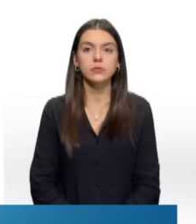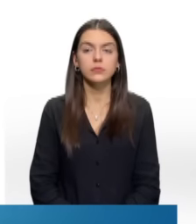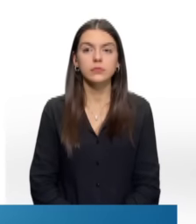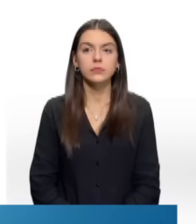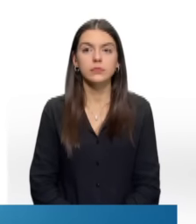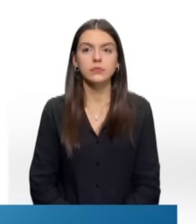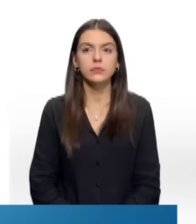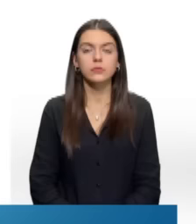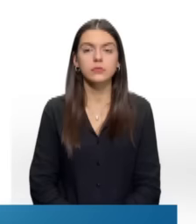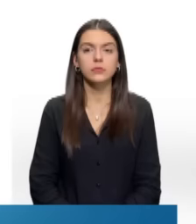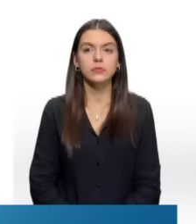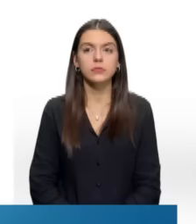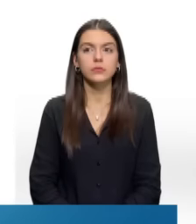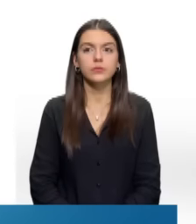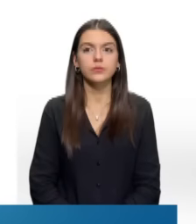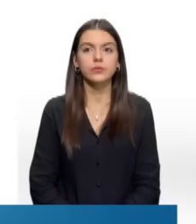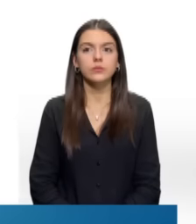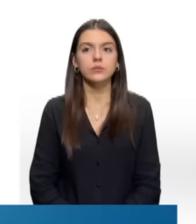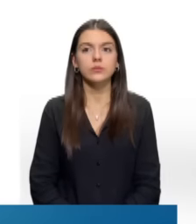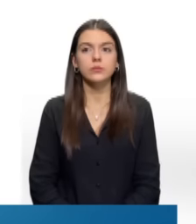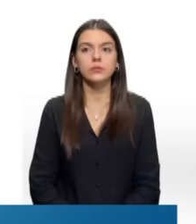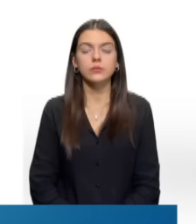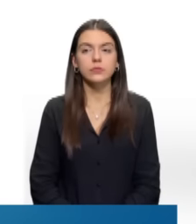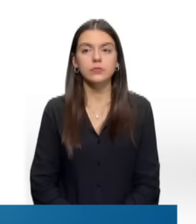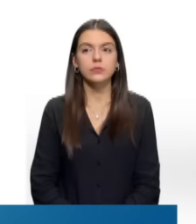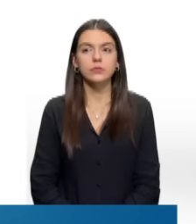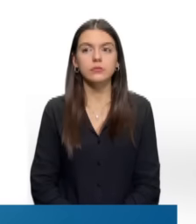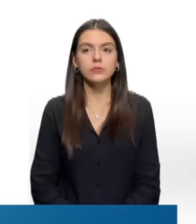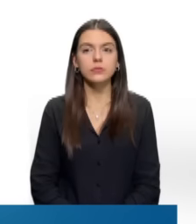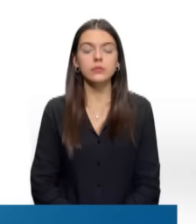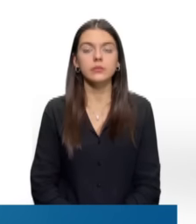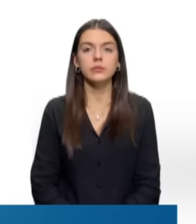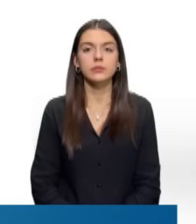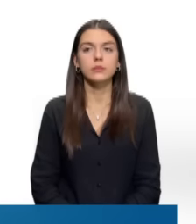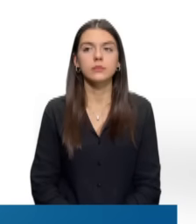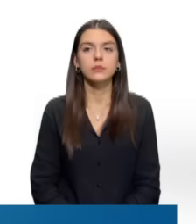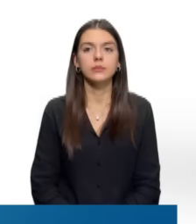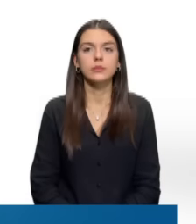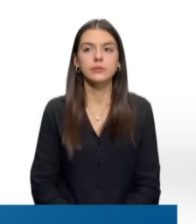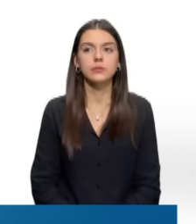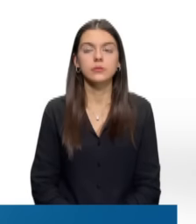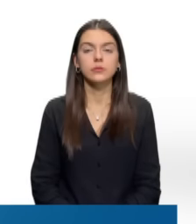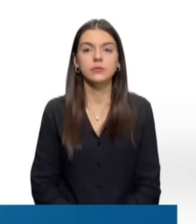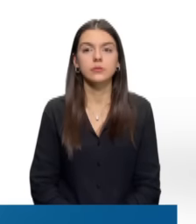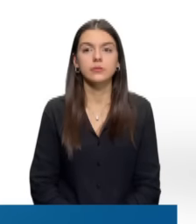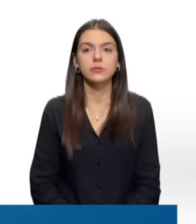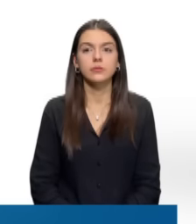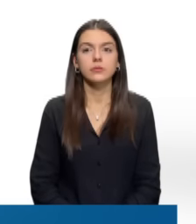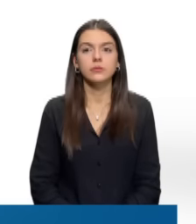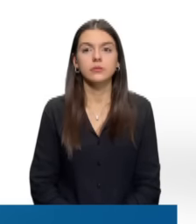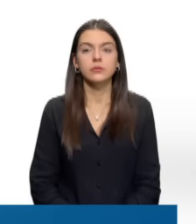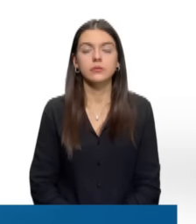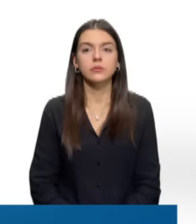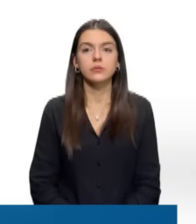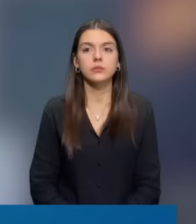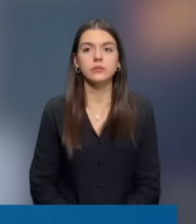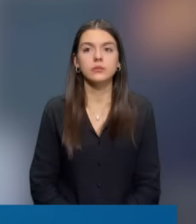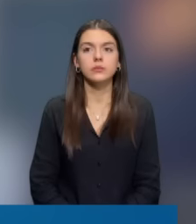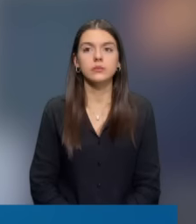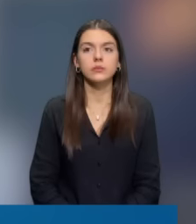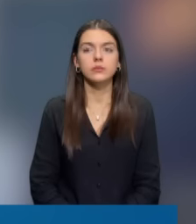Erdoğan ona yönelik hakaret içeren sözler sarf edilmesi nedeniyle Diyarbakır Cumhuriyet Başsavcılığınca adli soruşturma